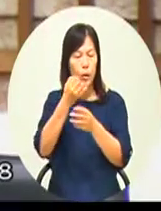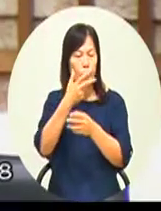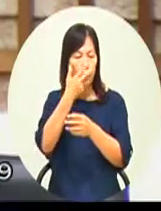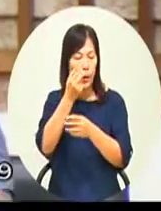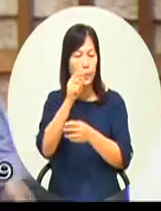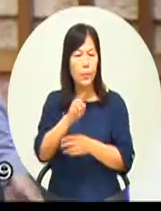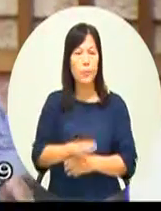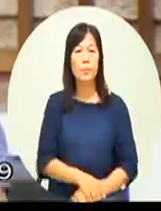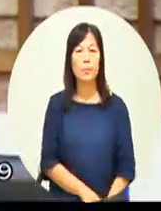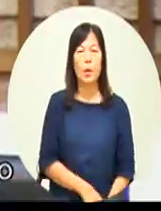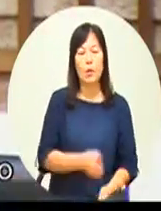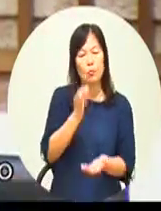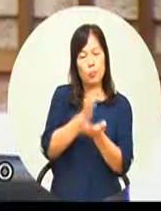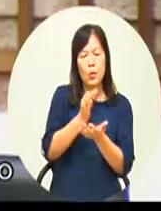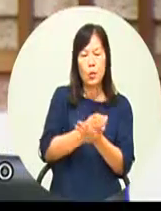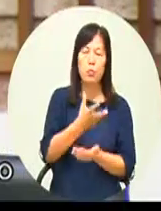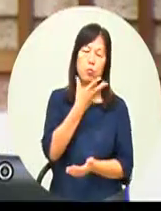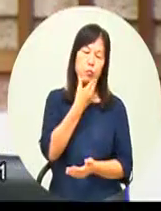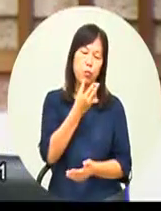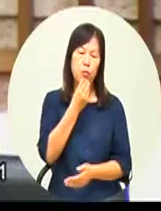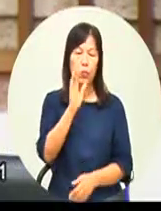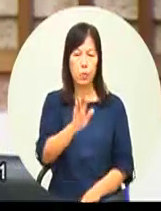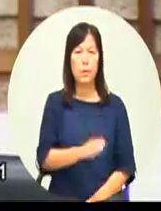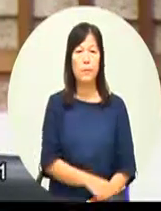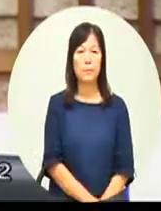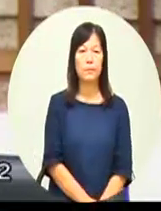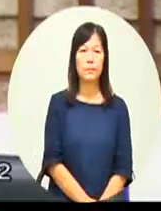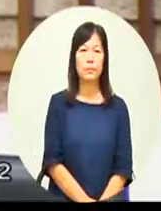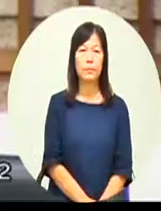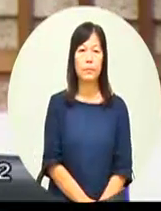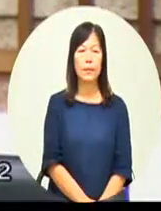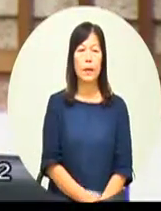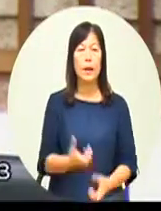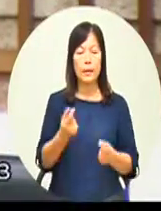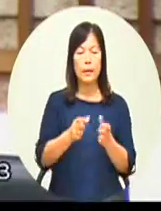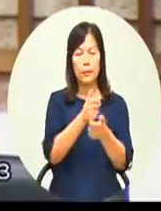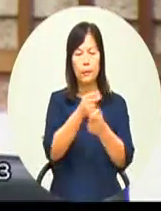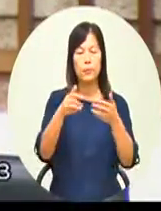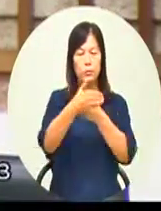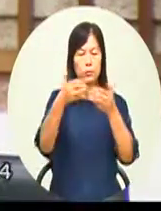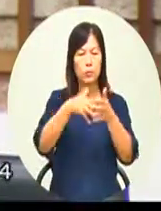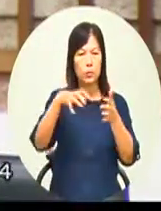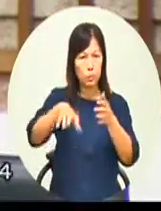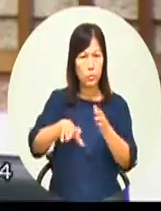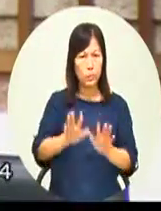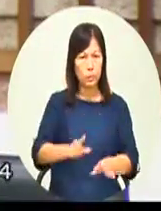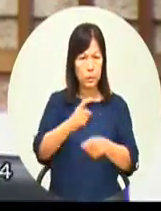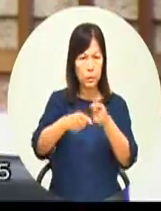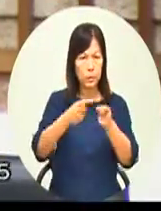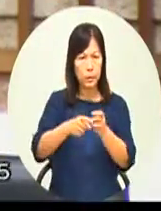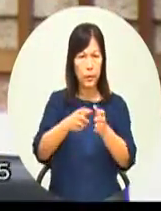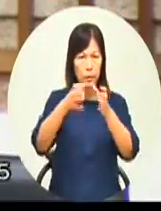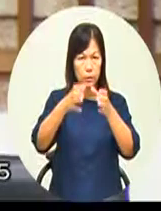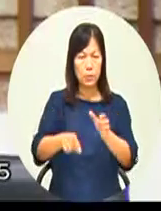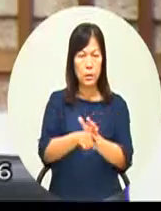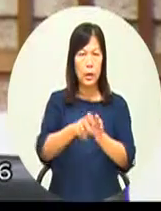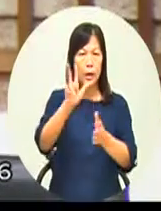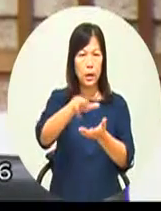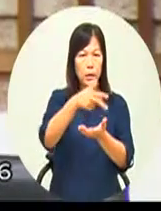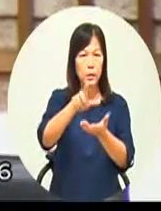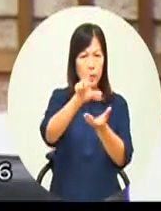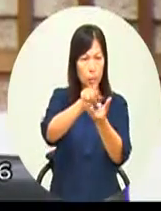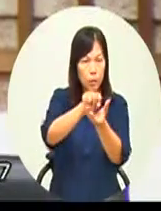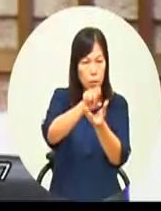哦，便宜又舒适哦。所以也很感谢交通局在今年也办理了燕巢区的一